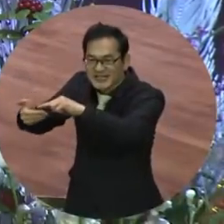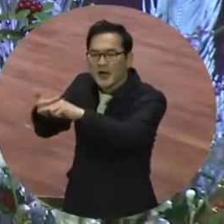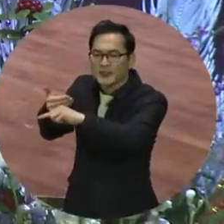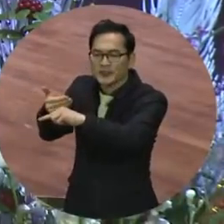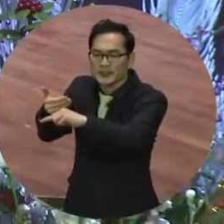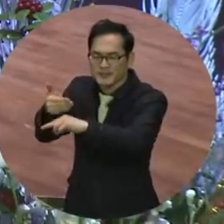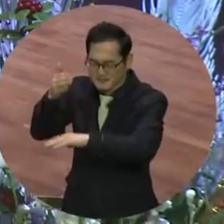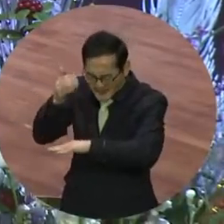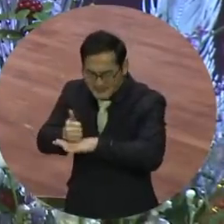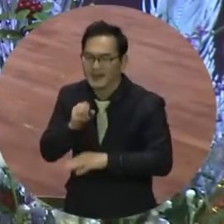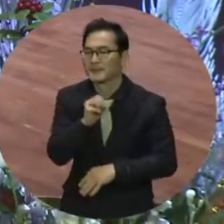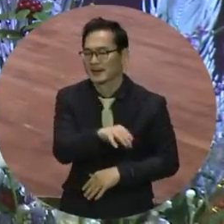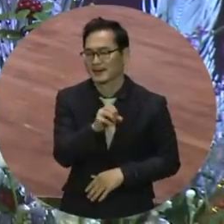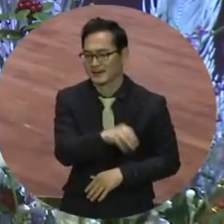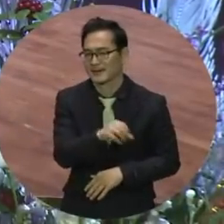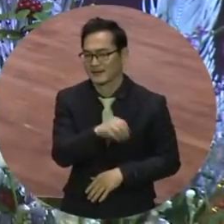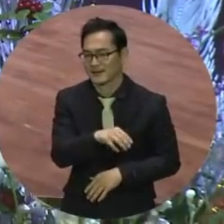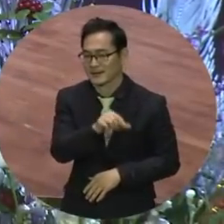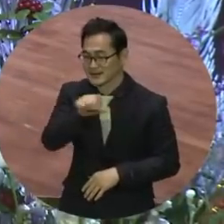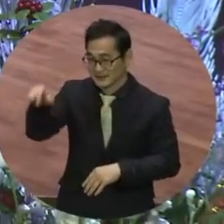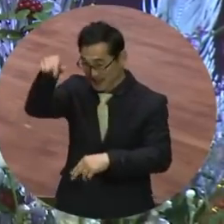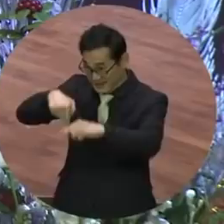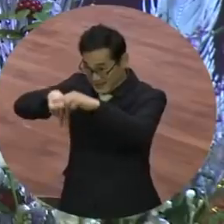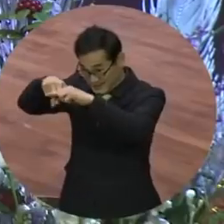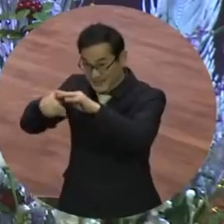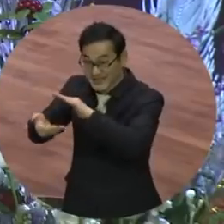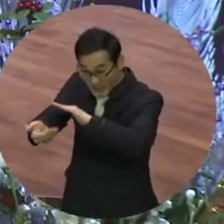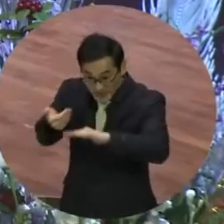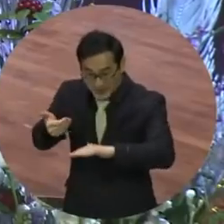메시지예요. 십자가 지시기 직전에